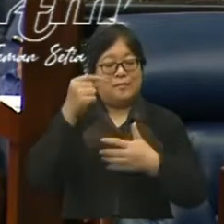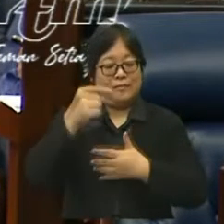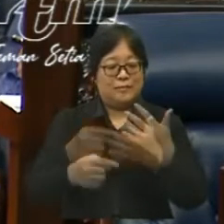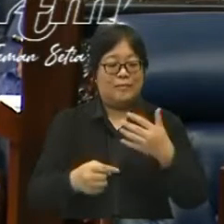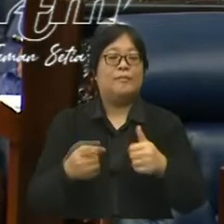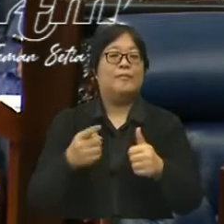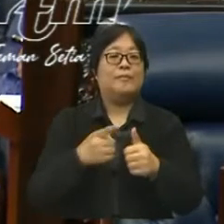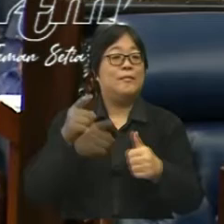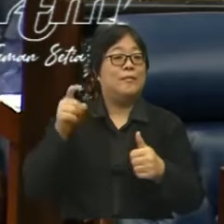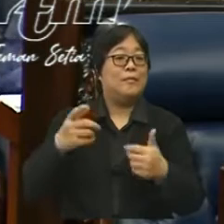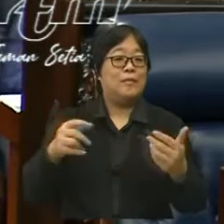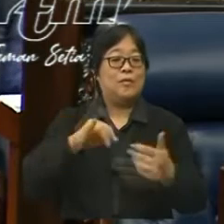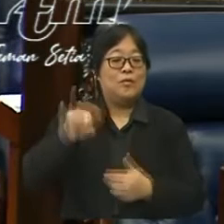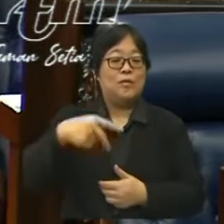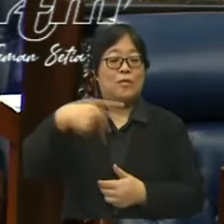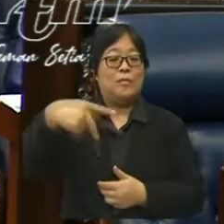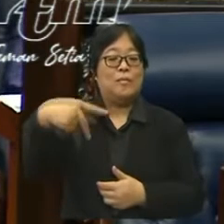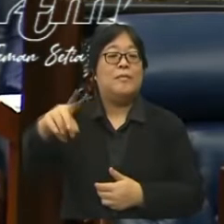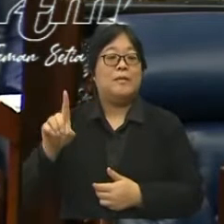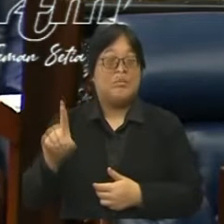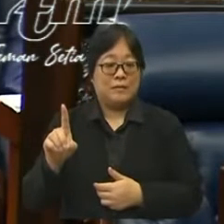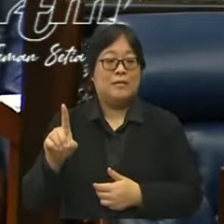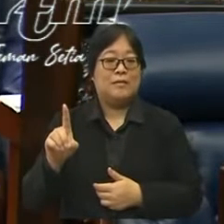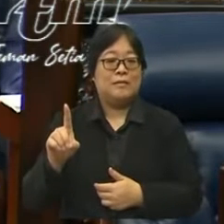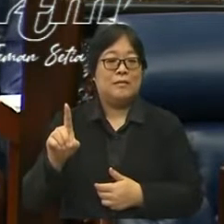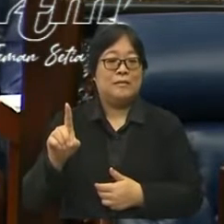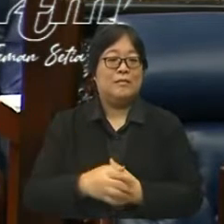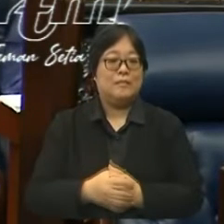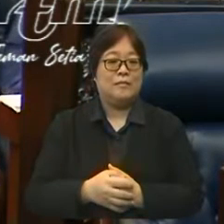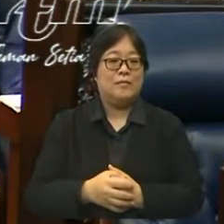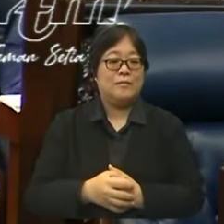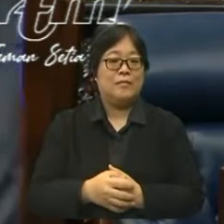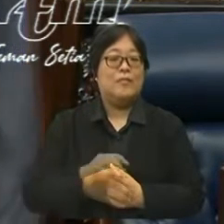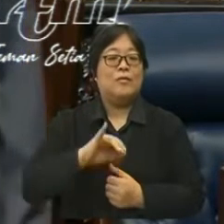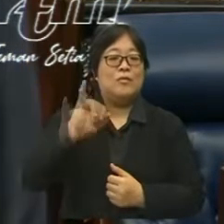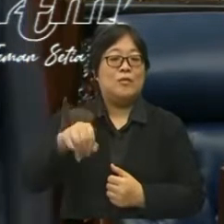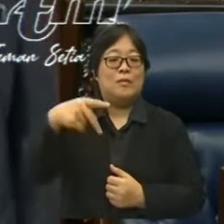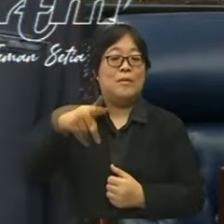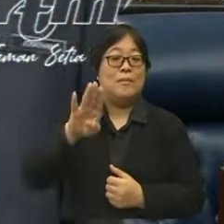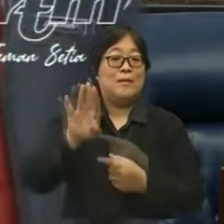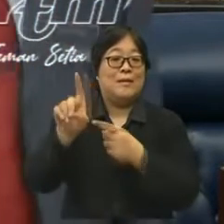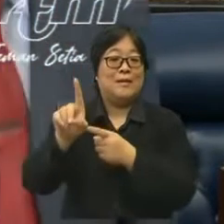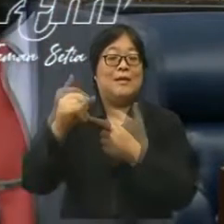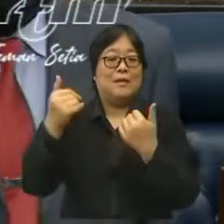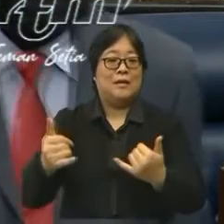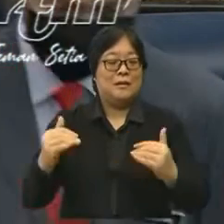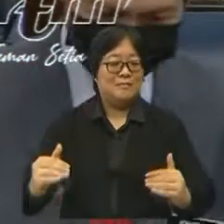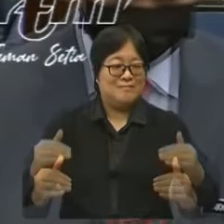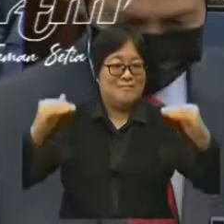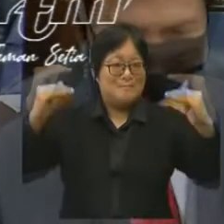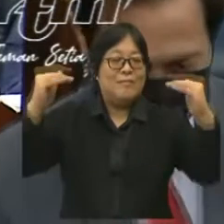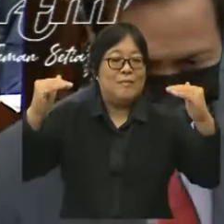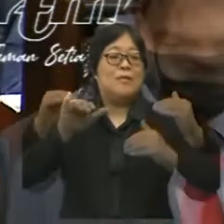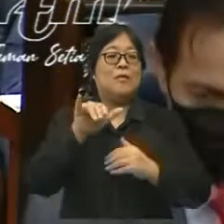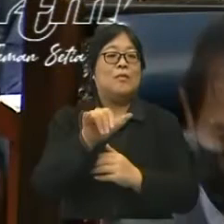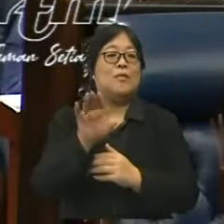berikut. Untuk memastikan JPBD ataupun jawatan kuasa pengurusan bencana daerah berada pada tahap yang optimum,